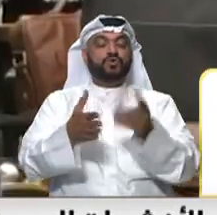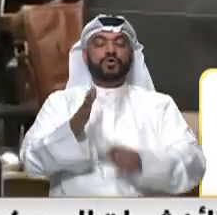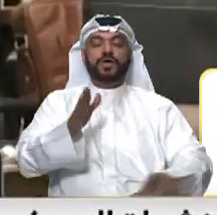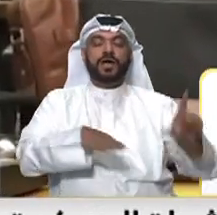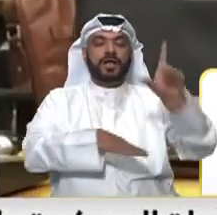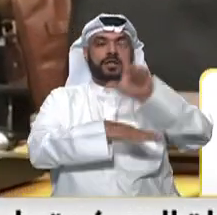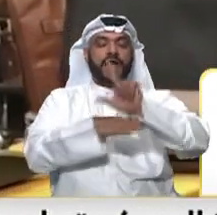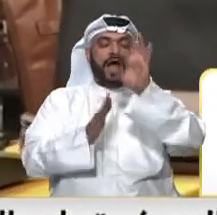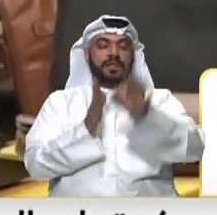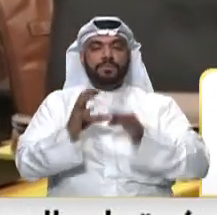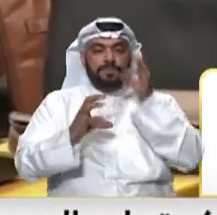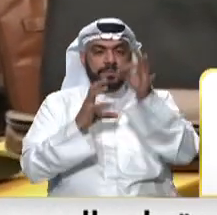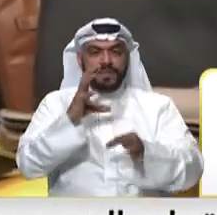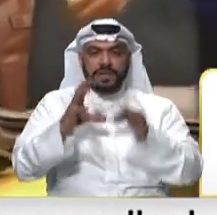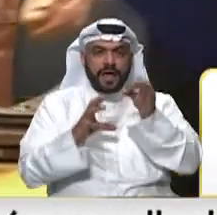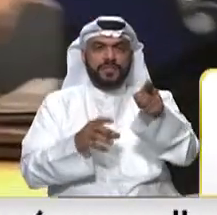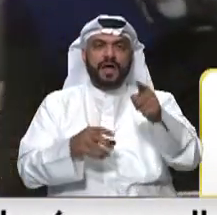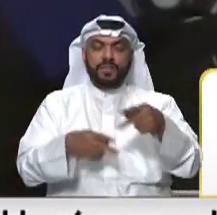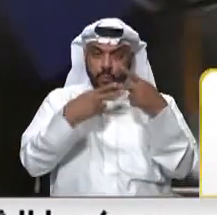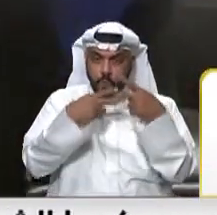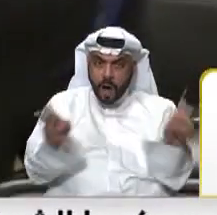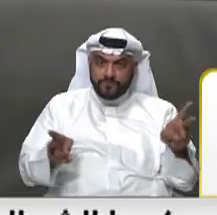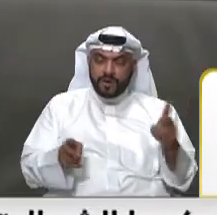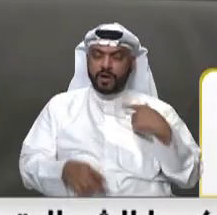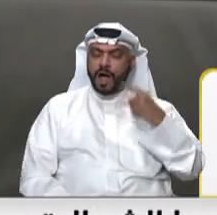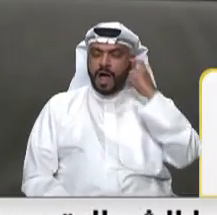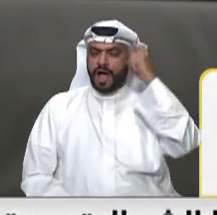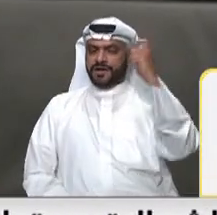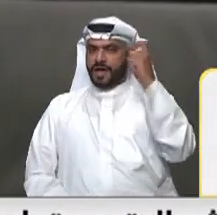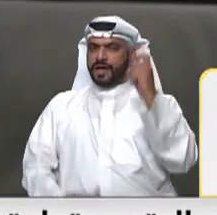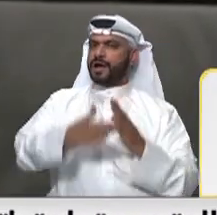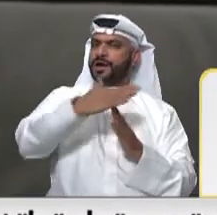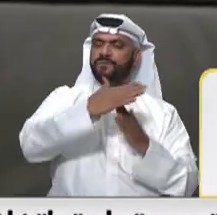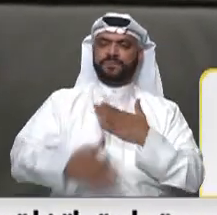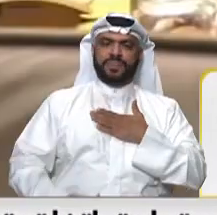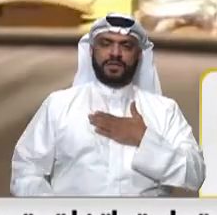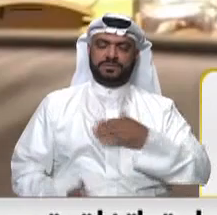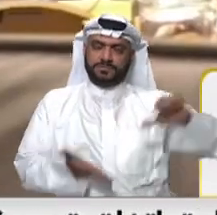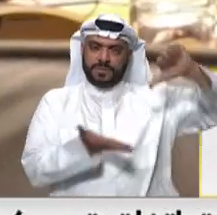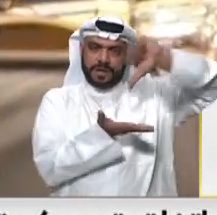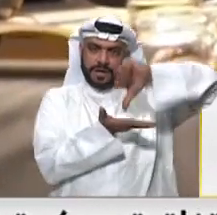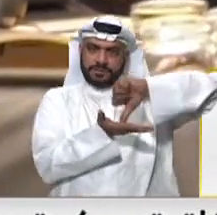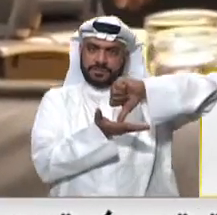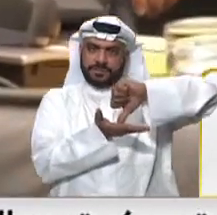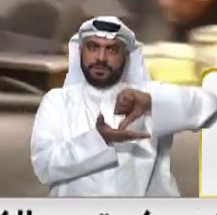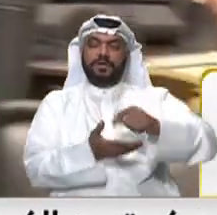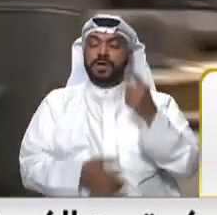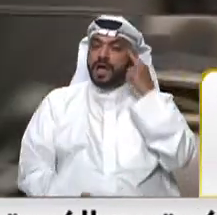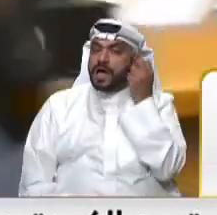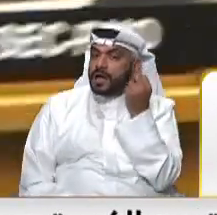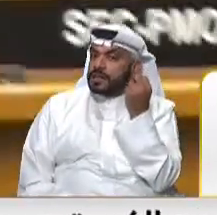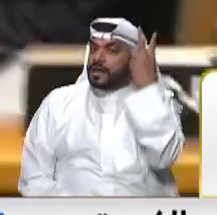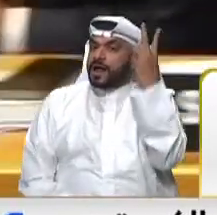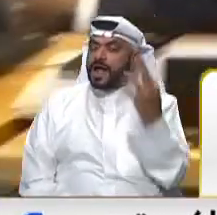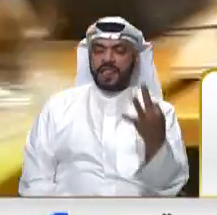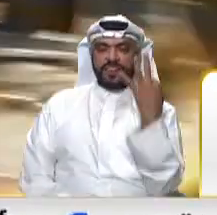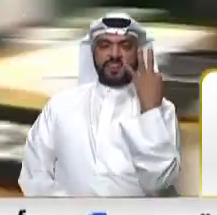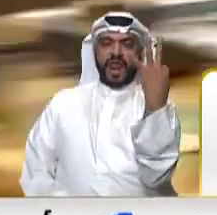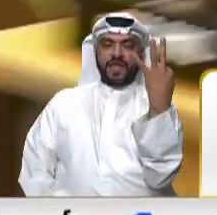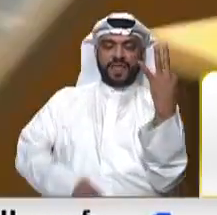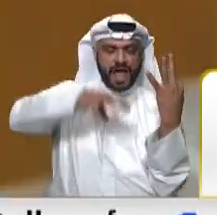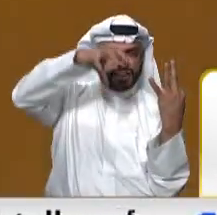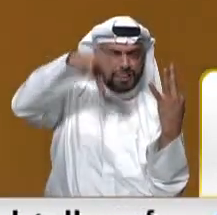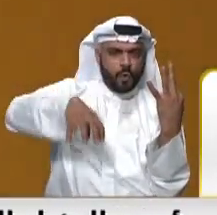الذريه التابعه للامم المتحده قرارا جديدا بادانته اقترحته ثلاث دول اوروبيه